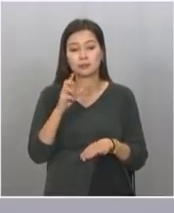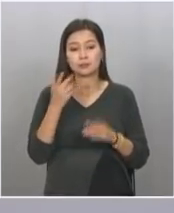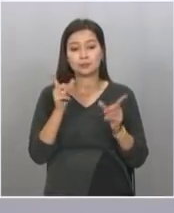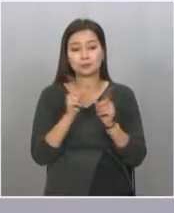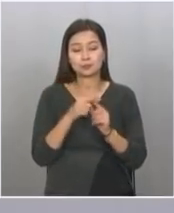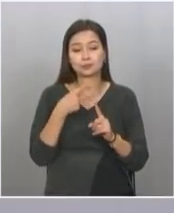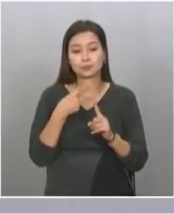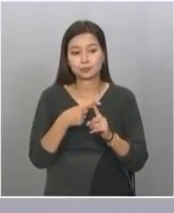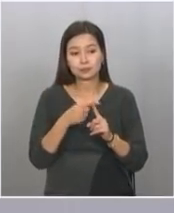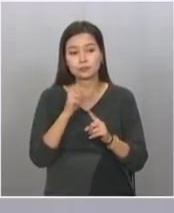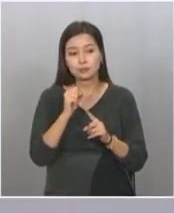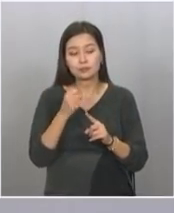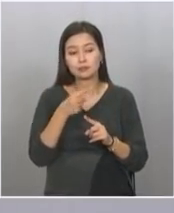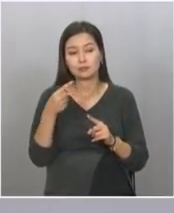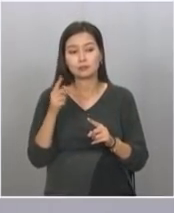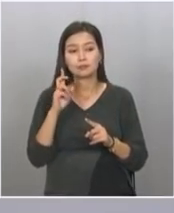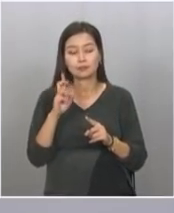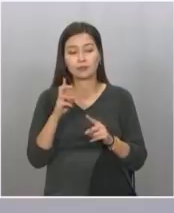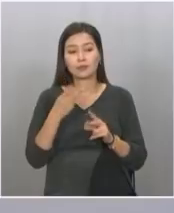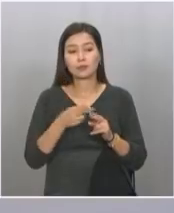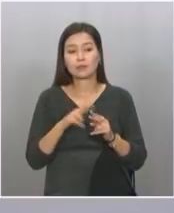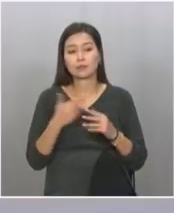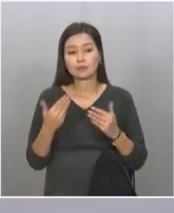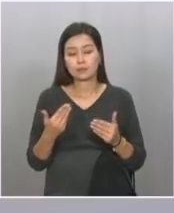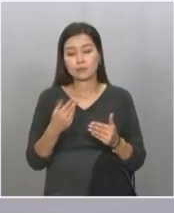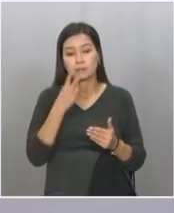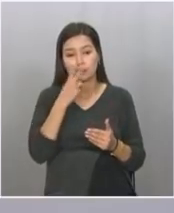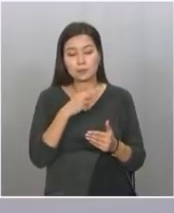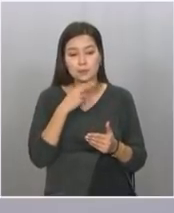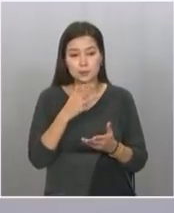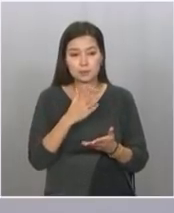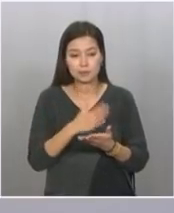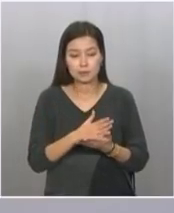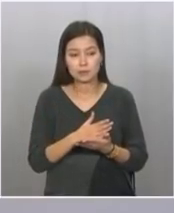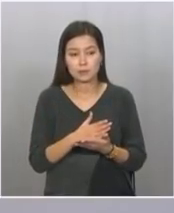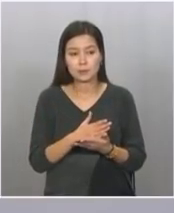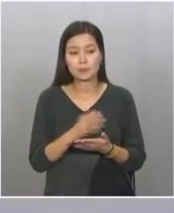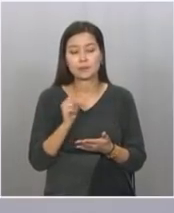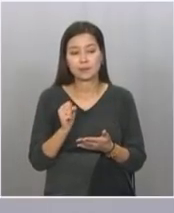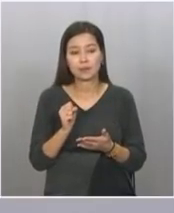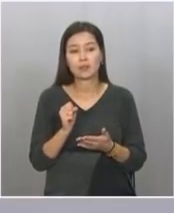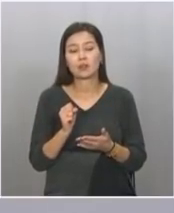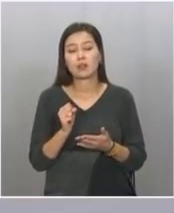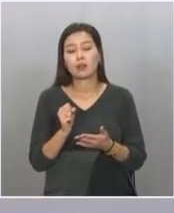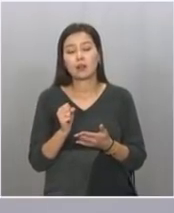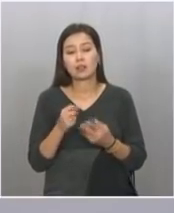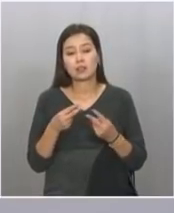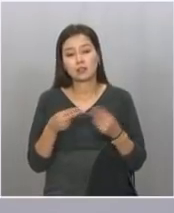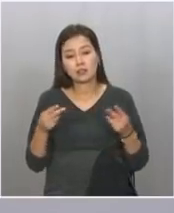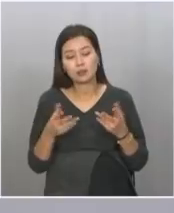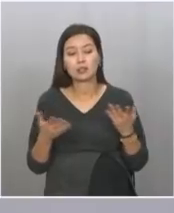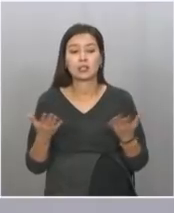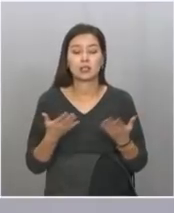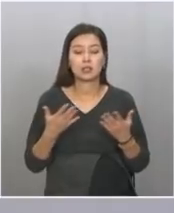азайтамыз. A азайту B. Сонда балалар, бұнда ескеретін бір нәрсе, A B-ға тең болу керек,